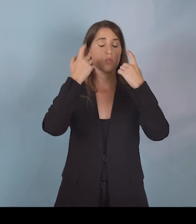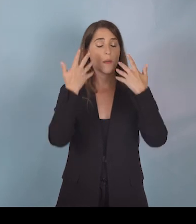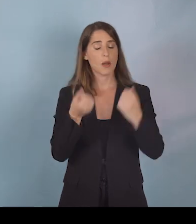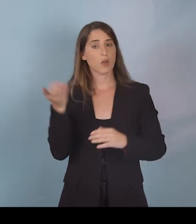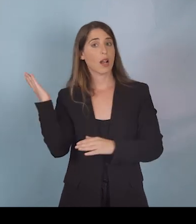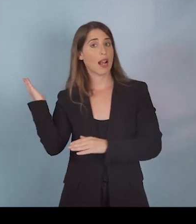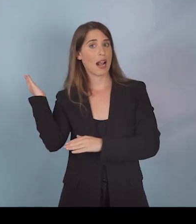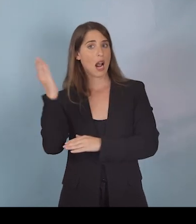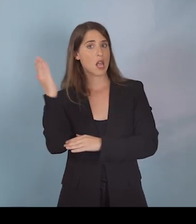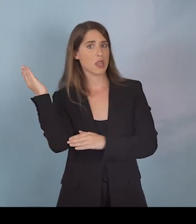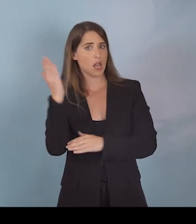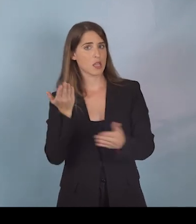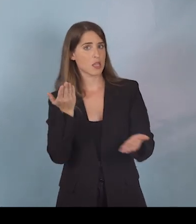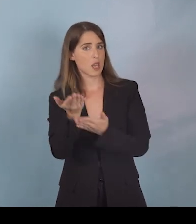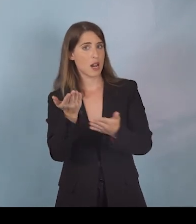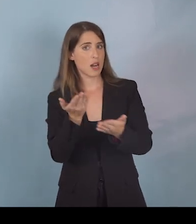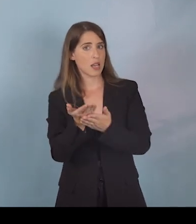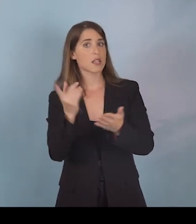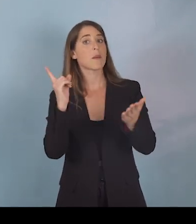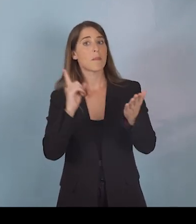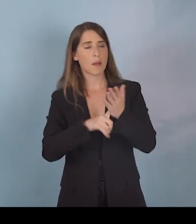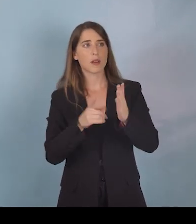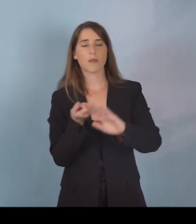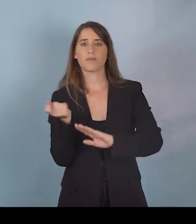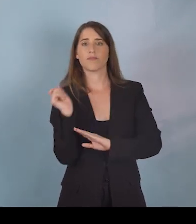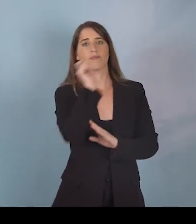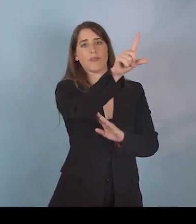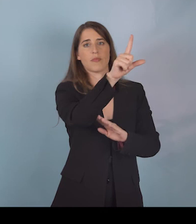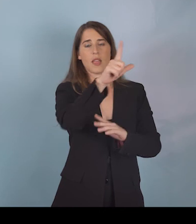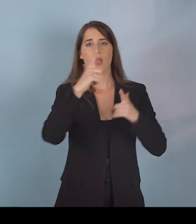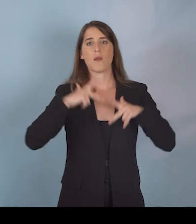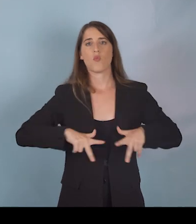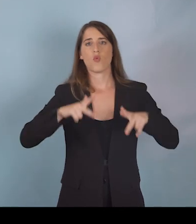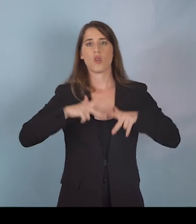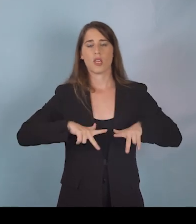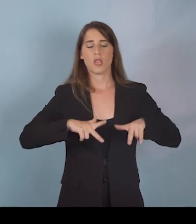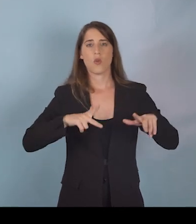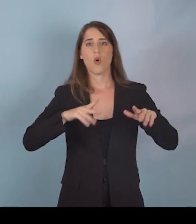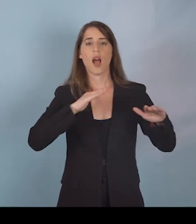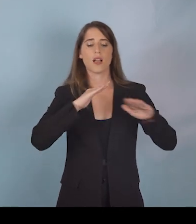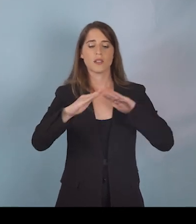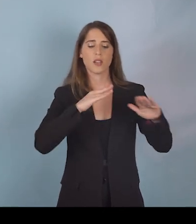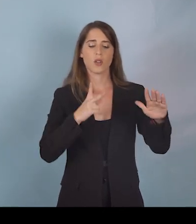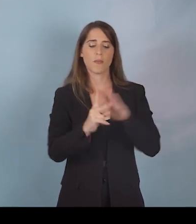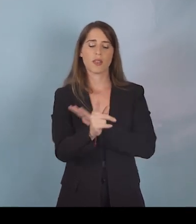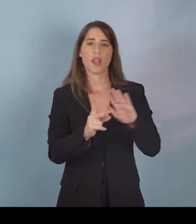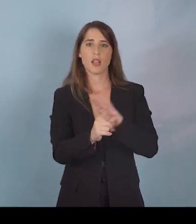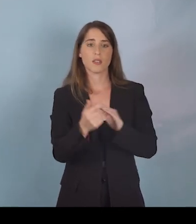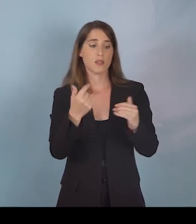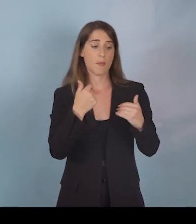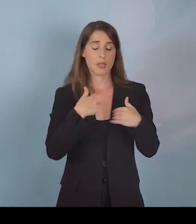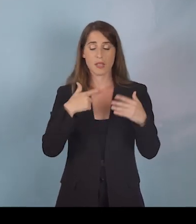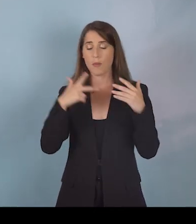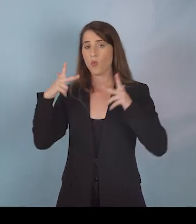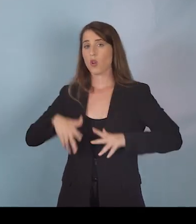αντίστοιχες καταγγελίες, να τις θέσουμε υπόψη του Υπουργείου Ασύλου και Μετανάστευσης. Σε εμάς δεν έχει μεταφερθεί η πληροφορία